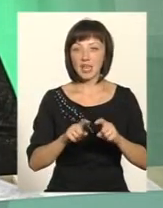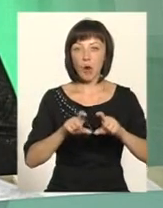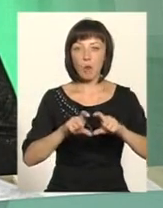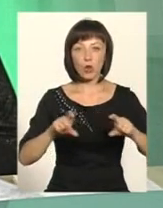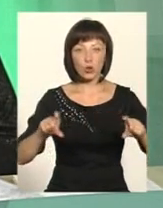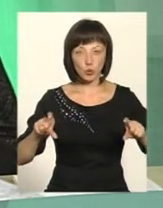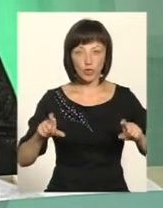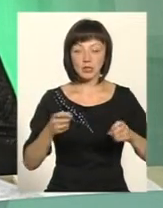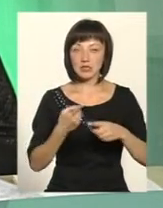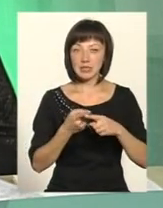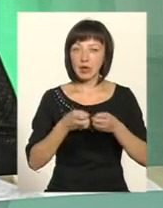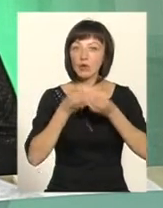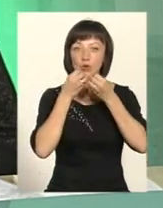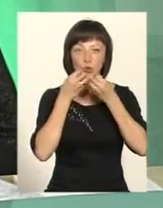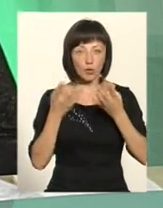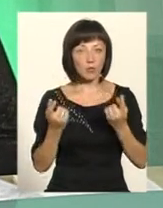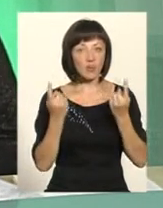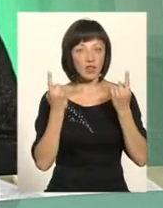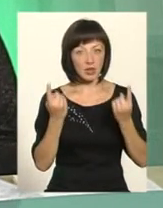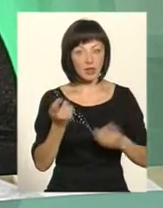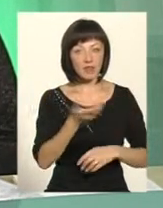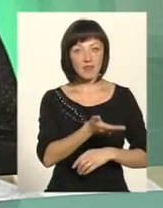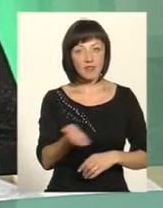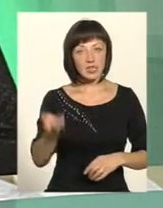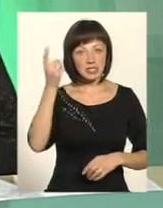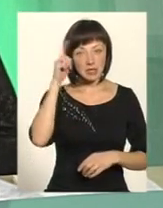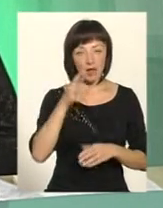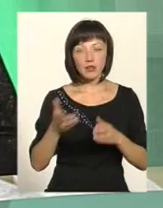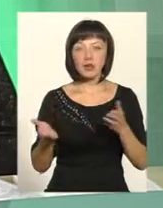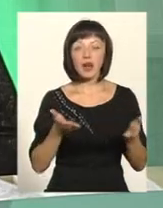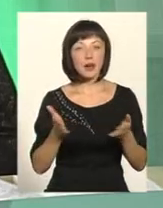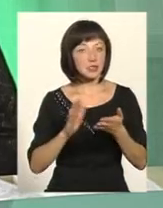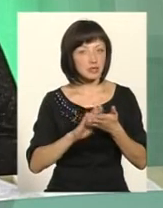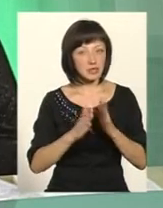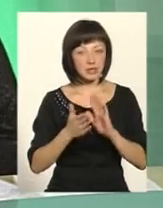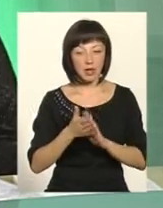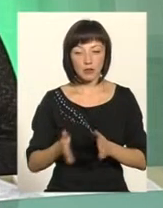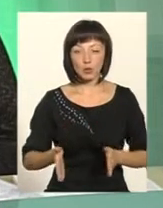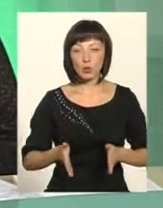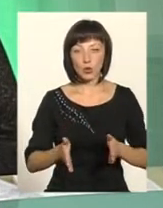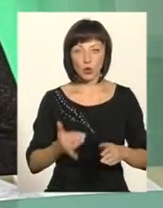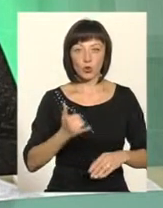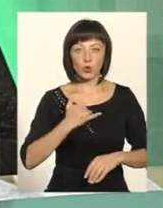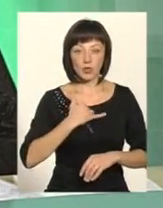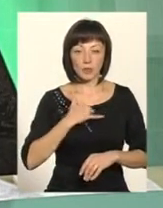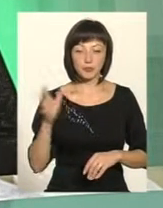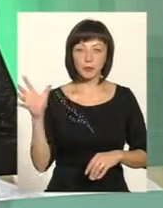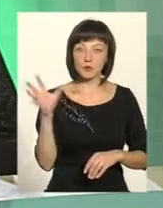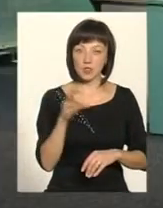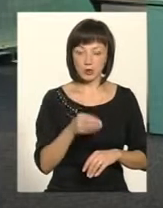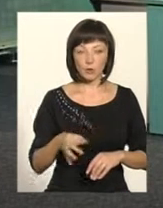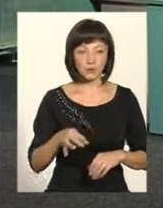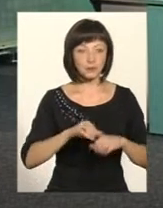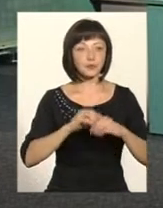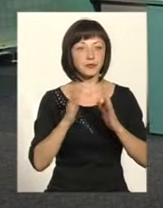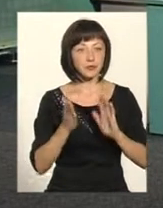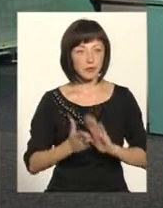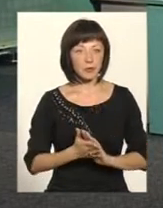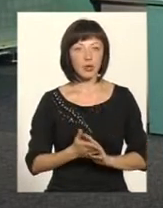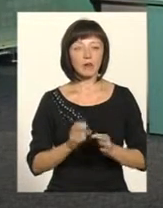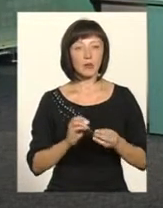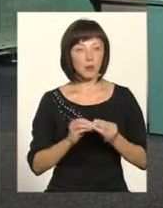Це плюс великий, тому що ви знаєте, який стан доріг в нас в районі, не тільки в районі, а й в області. Загалом проблема